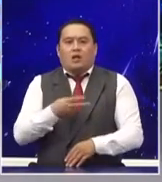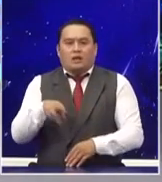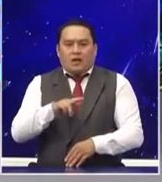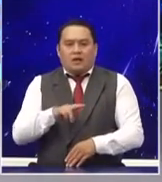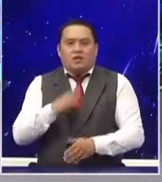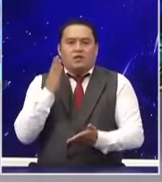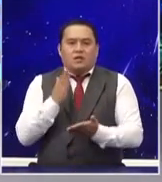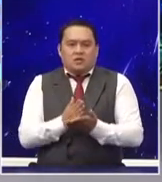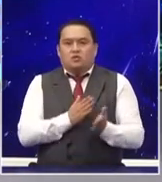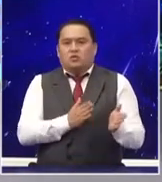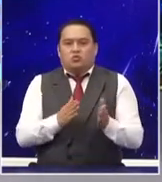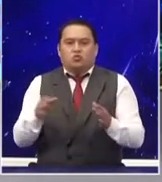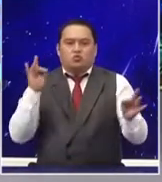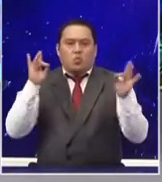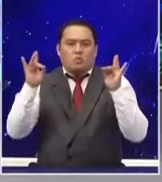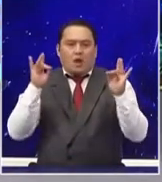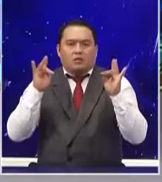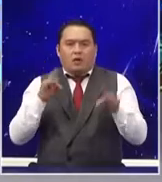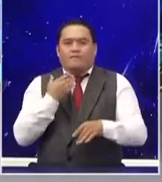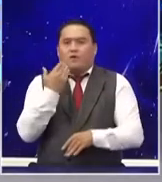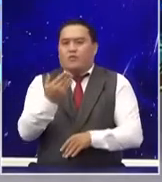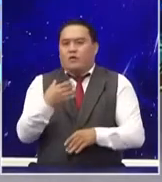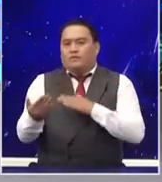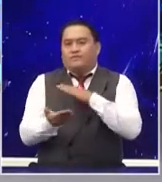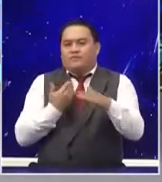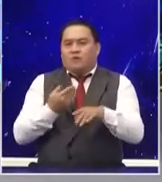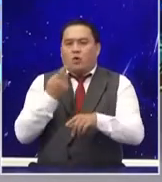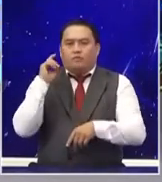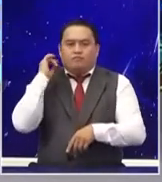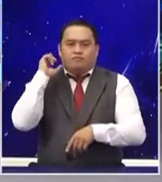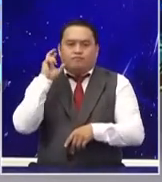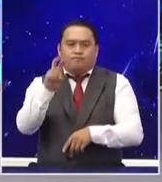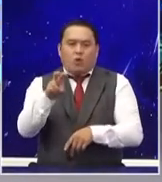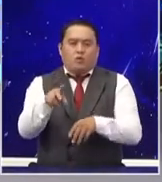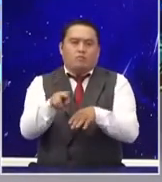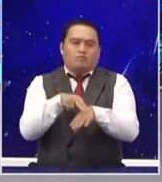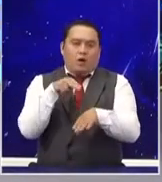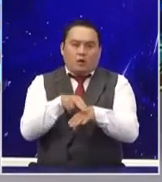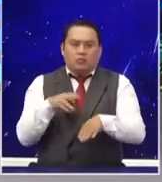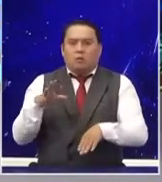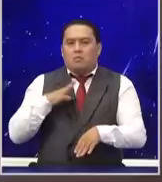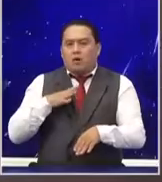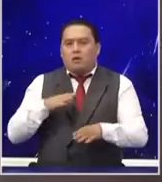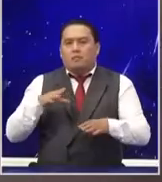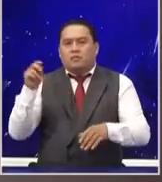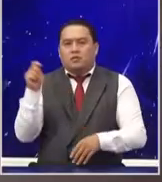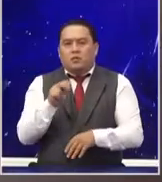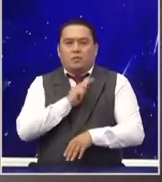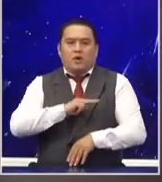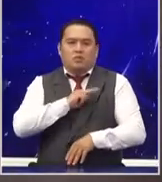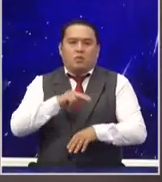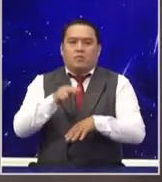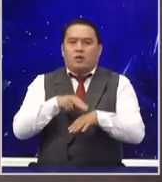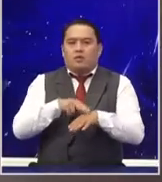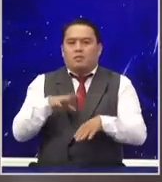«Алания» функционирует и в нем шумят посетители. По вызову на место незамедлительно были направлены наряды полиции. К моменту приезда сотрудников